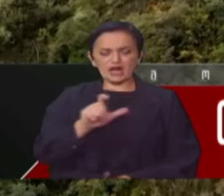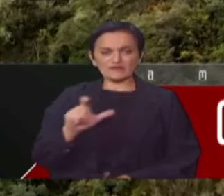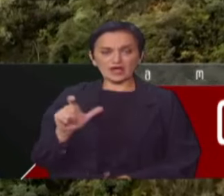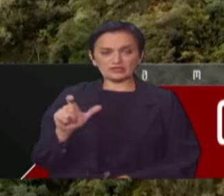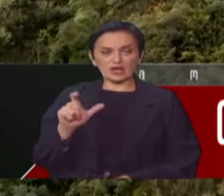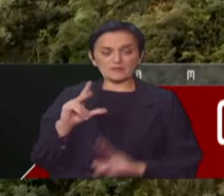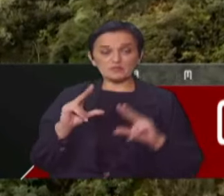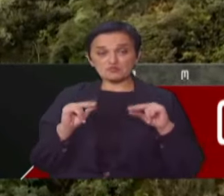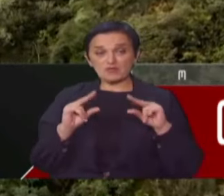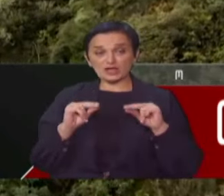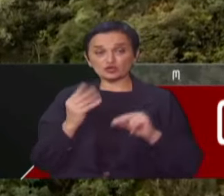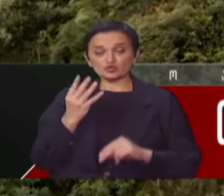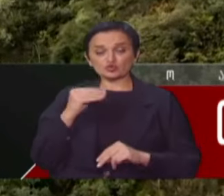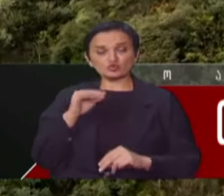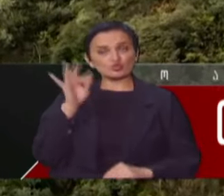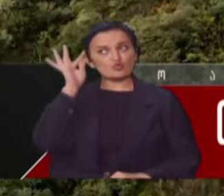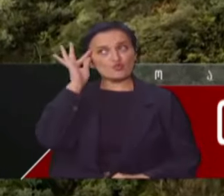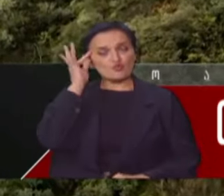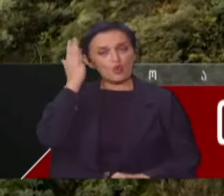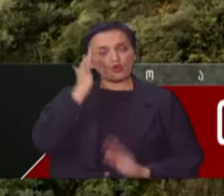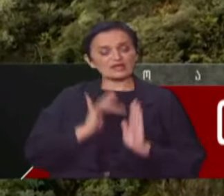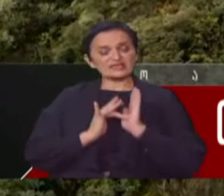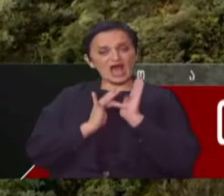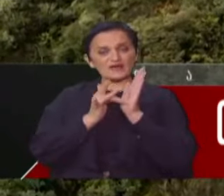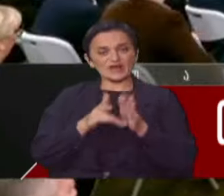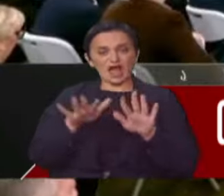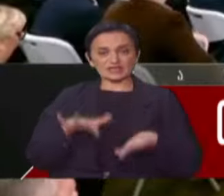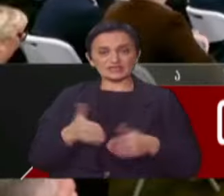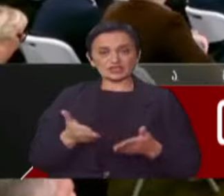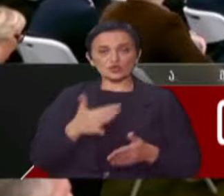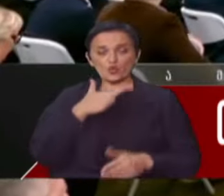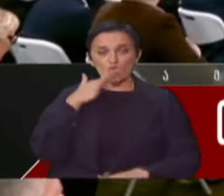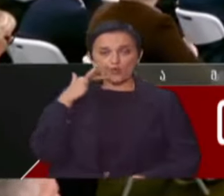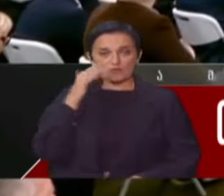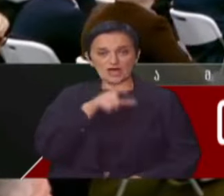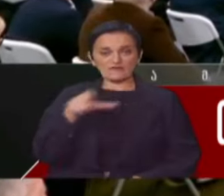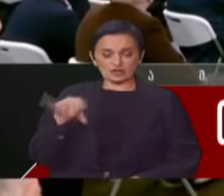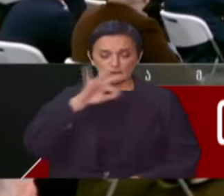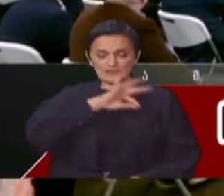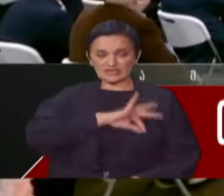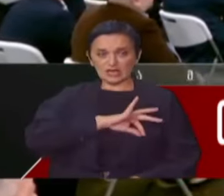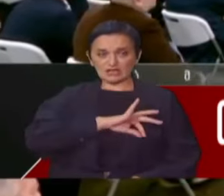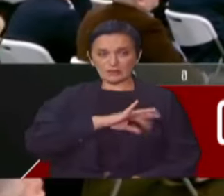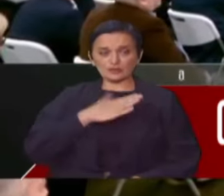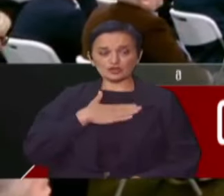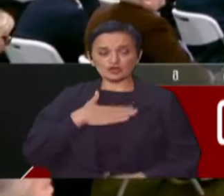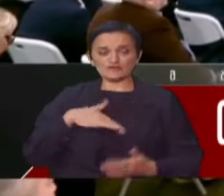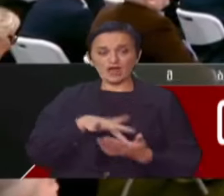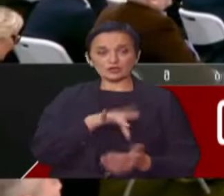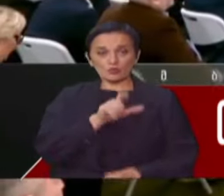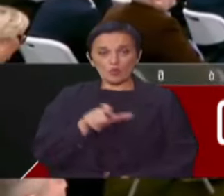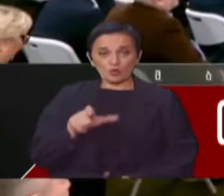ადამიანის ბედნიერი წუთების, მოგონებების, თავგადასავლების ადგილი. უამრავი ადამიანი ისარგებლებს, როგორც ჩვენი